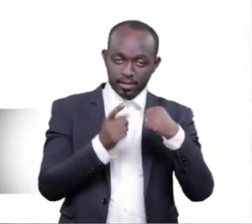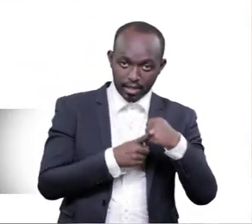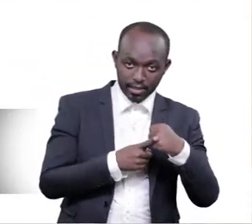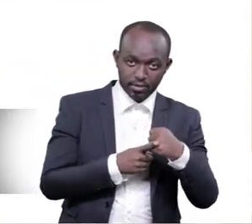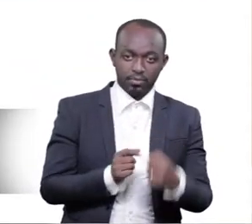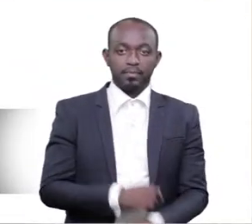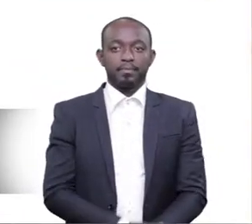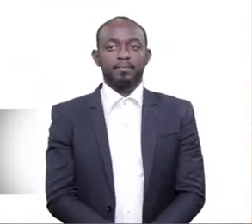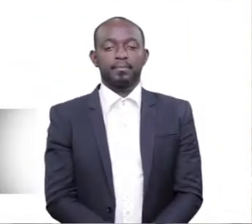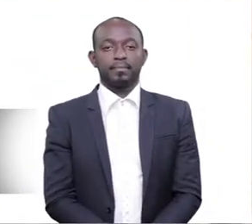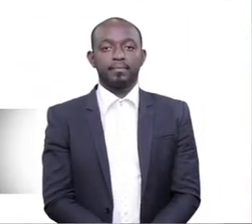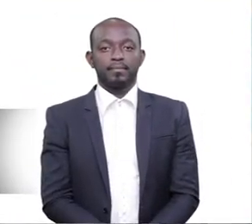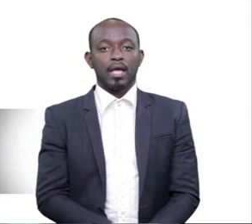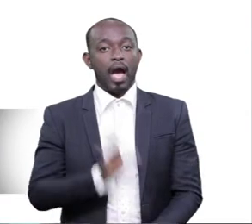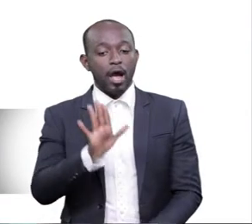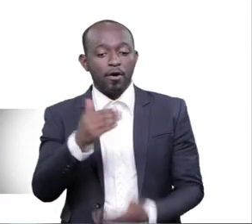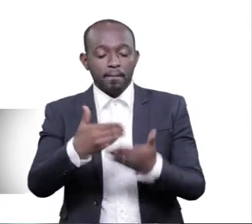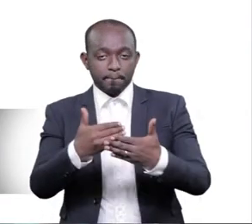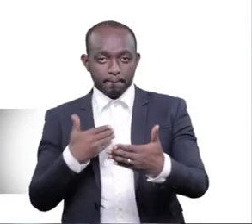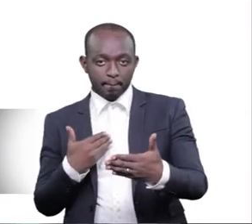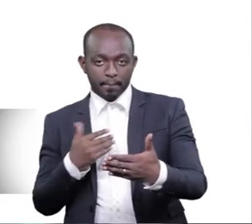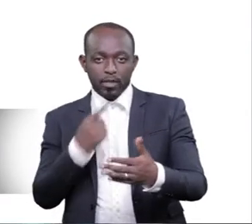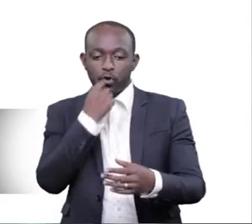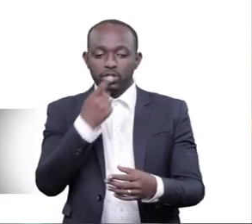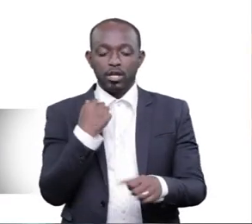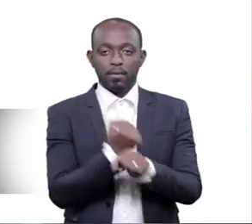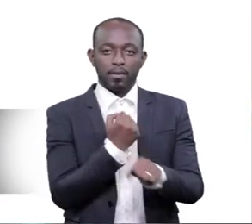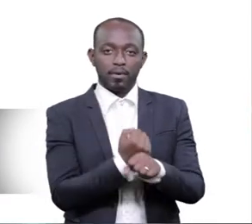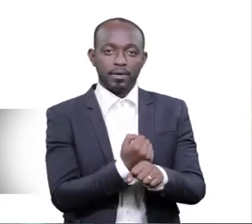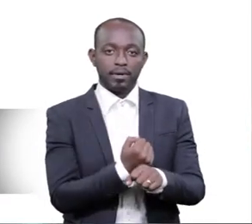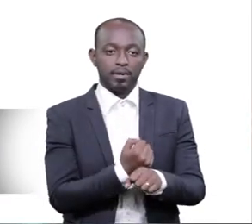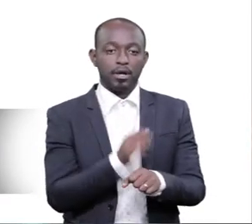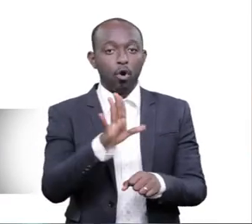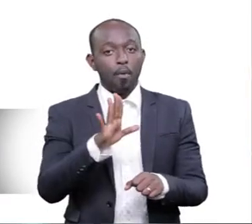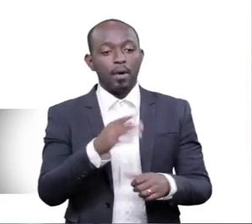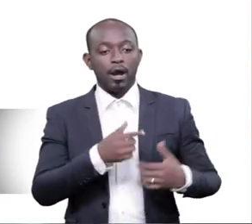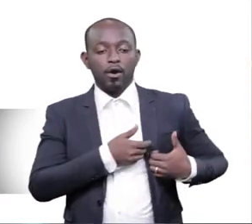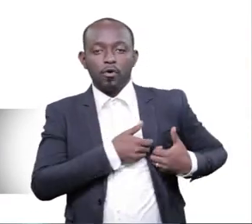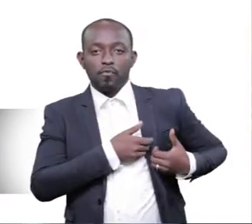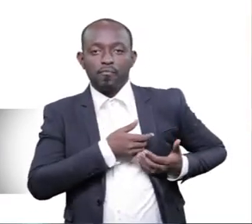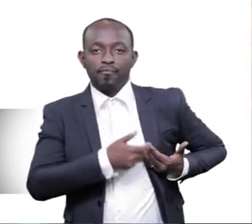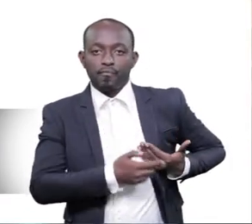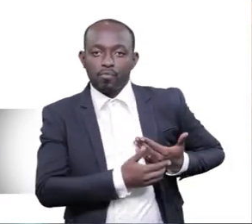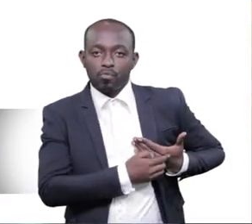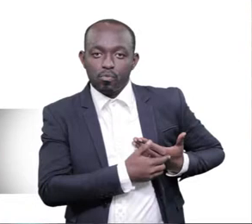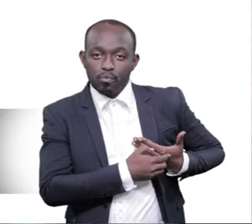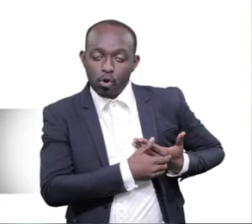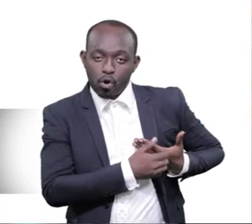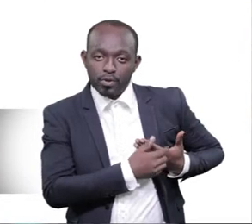mbere yo kujya kuzakimukoresha bambwiye ko ngomba kuzamwonsa nageza